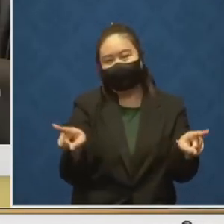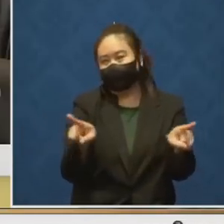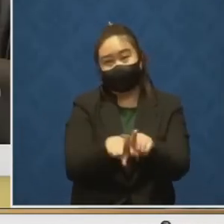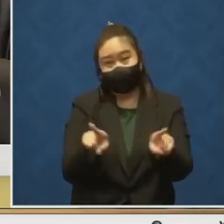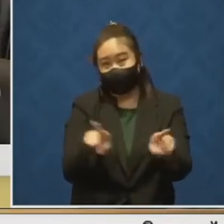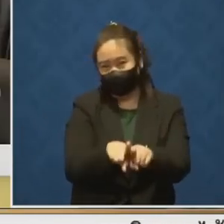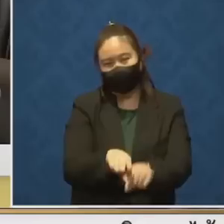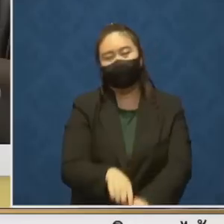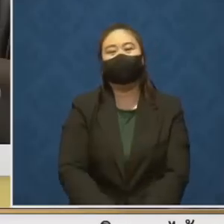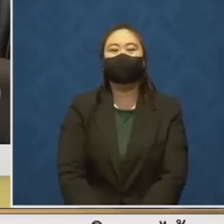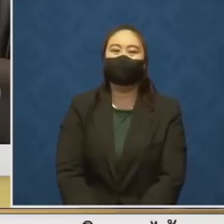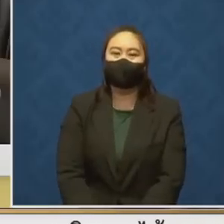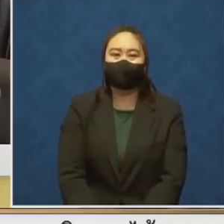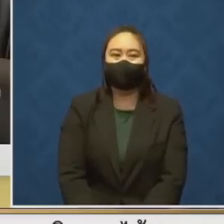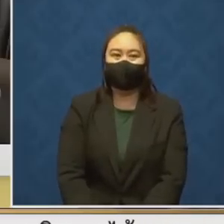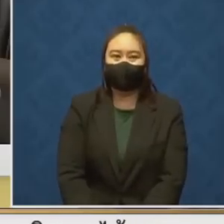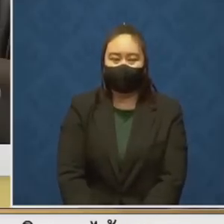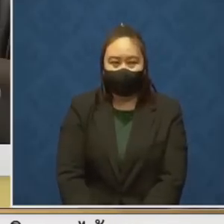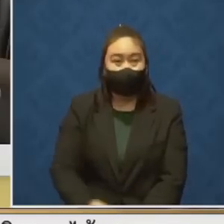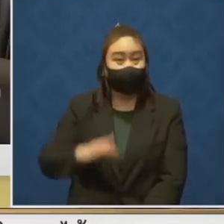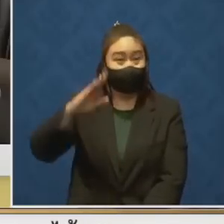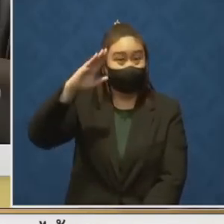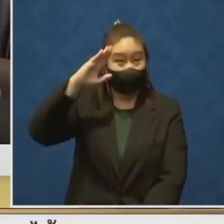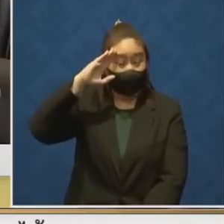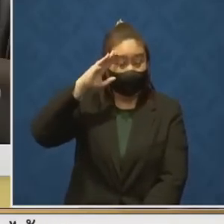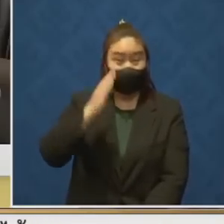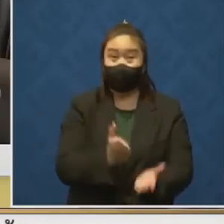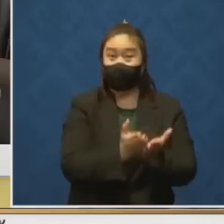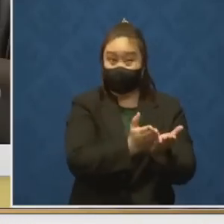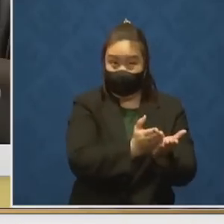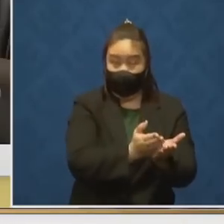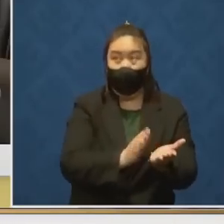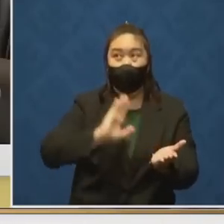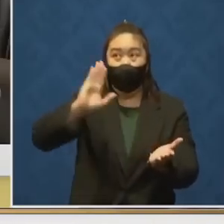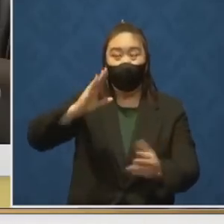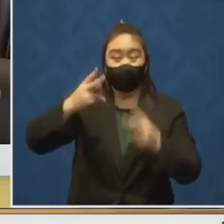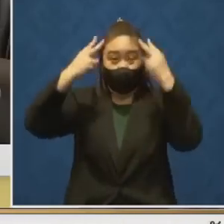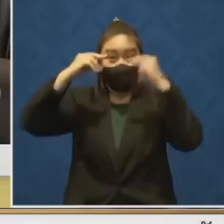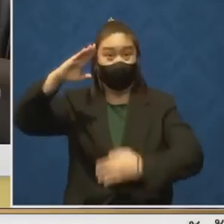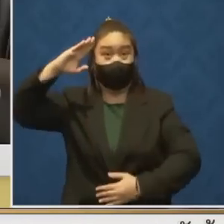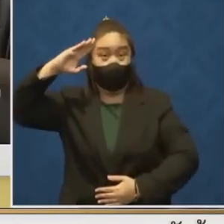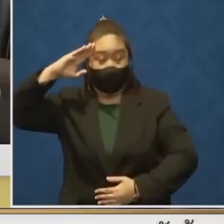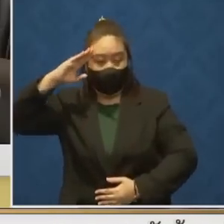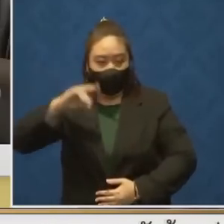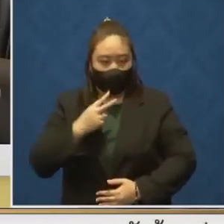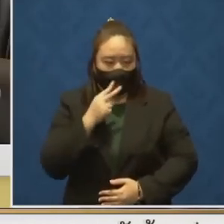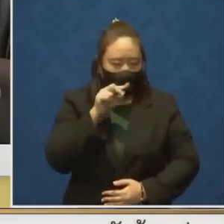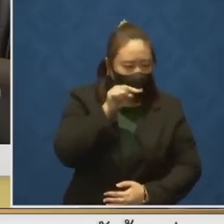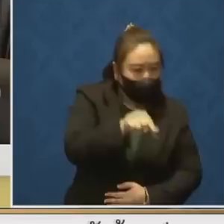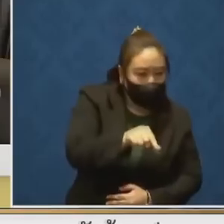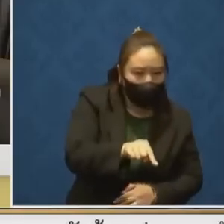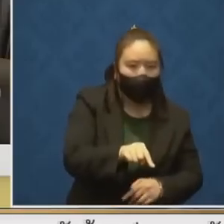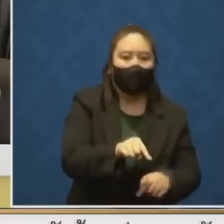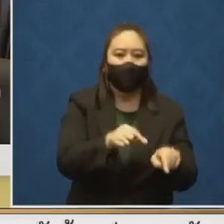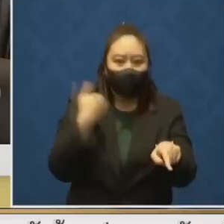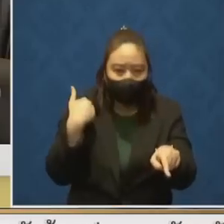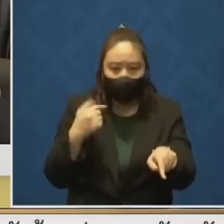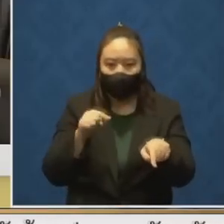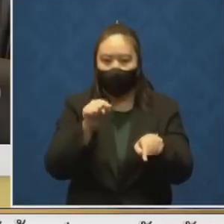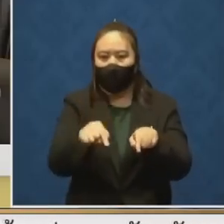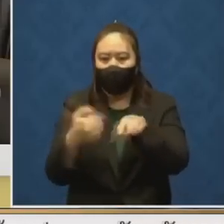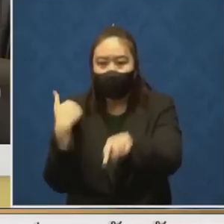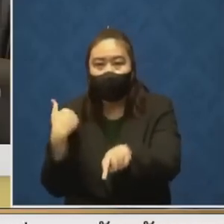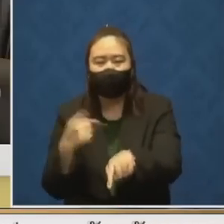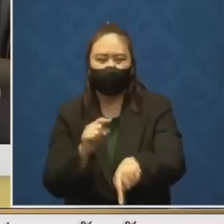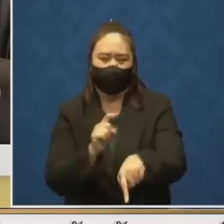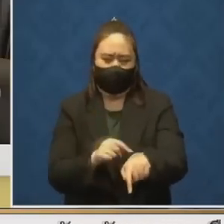อย่างทบอกค่ะกรองทับใยุคผลเอกประยุธจับตรไหนตรวไปตรไหนก็เจอตรงนั้จริงแต่เวลาอัจำกดนฉ